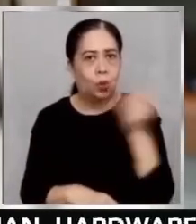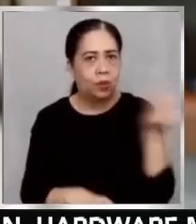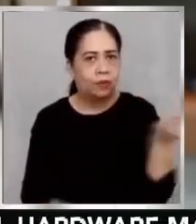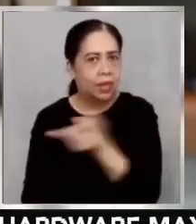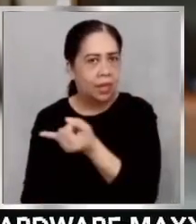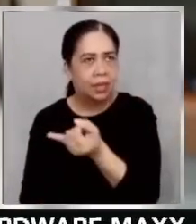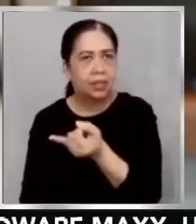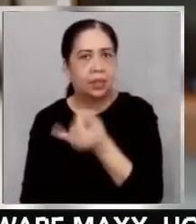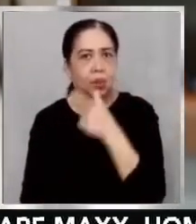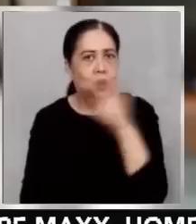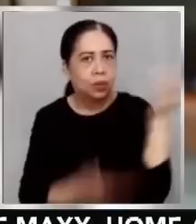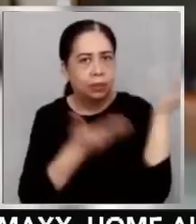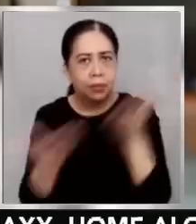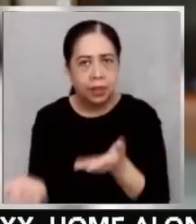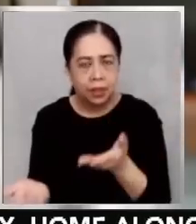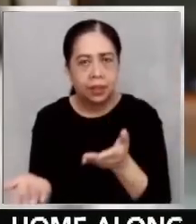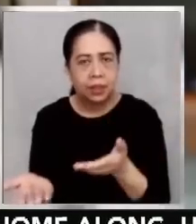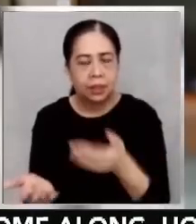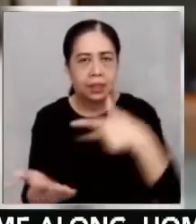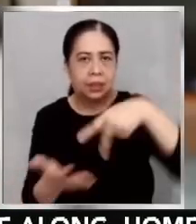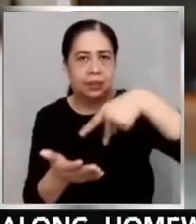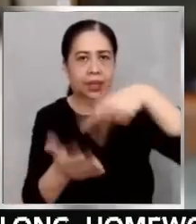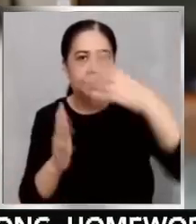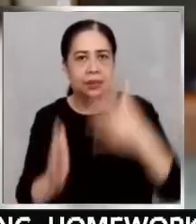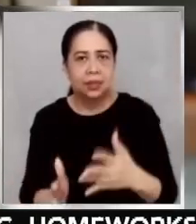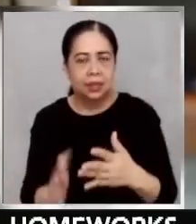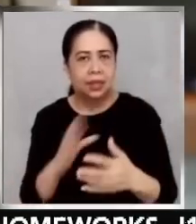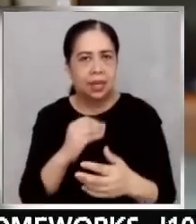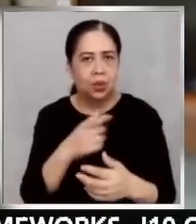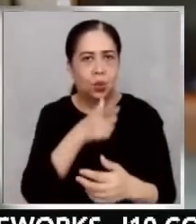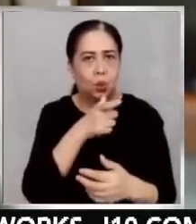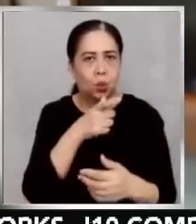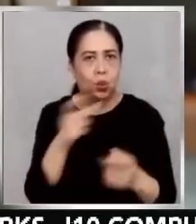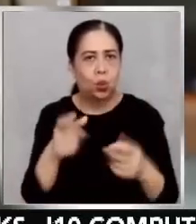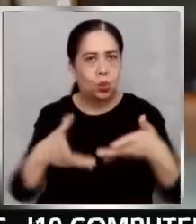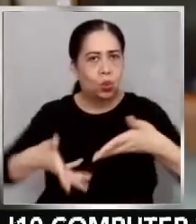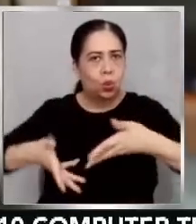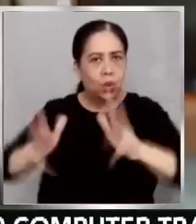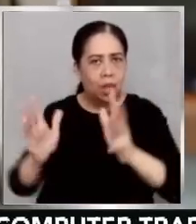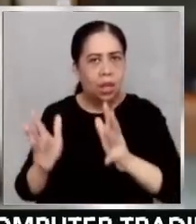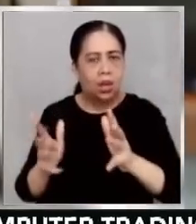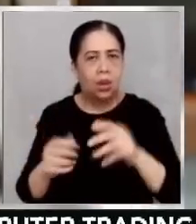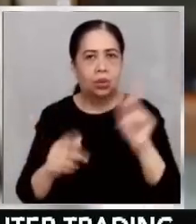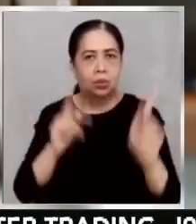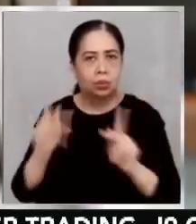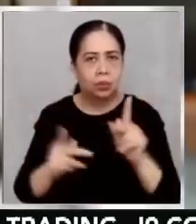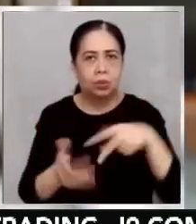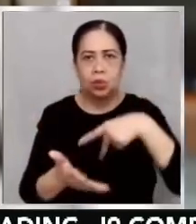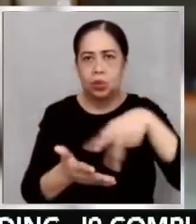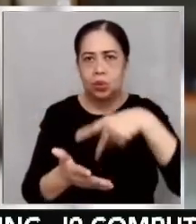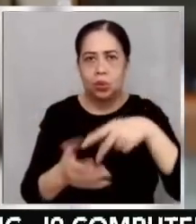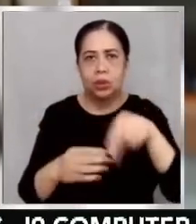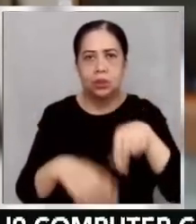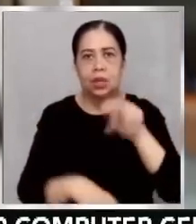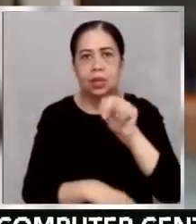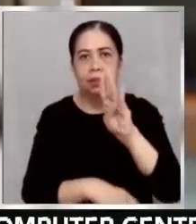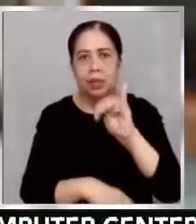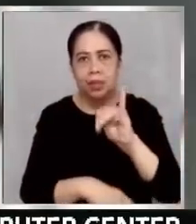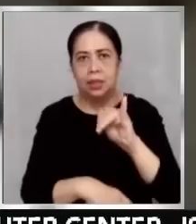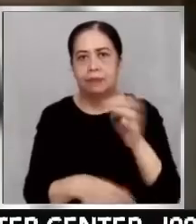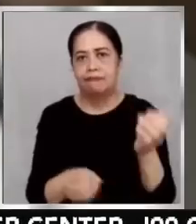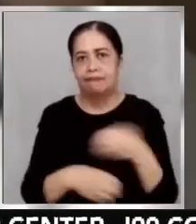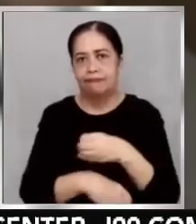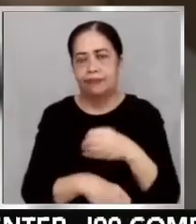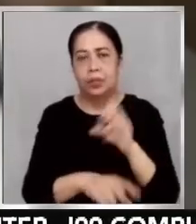nagdala ng dancer at kung sino ang nagpahintulot na mag-perform sila doon sa NBI